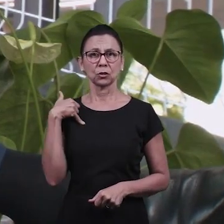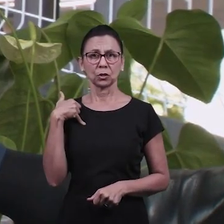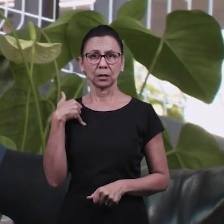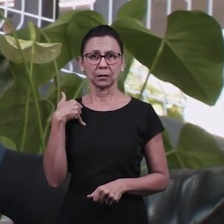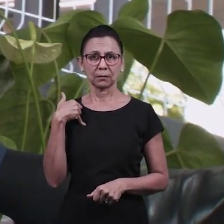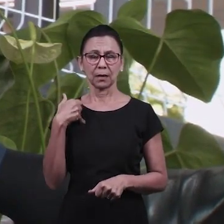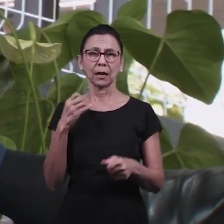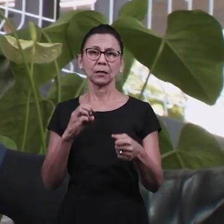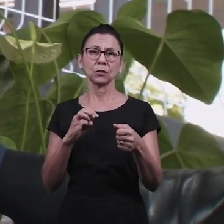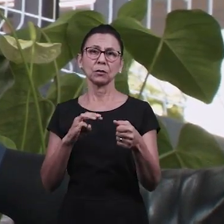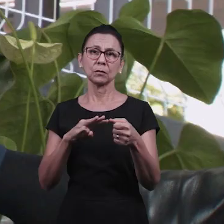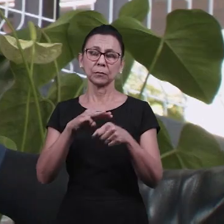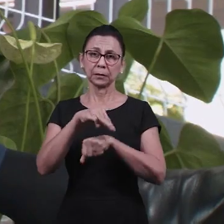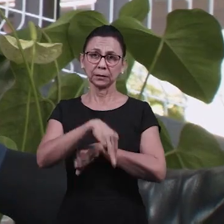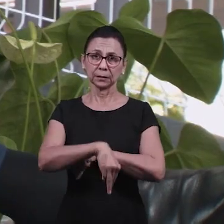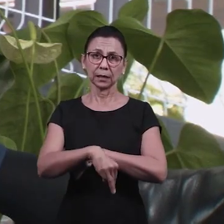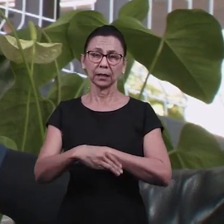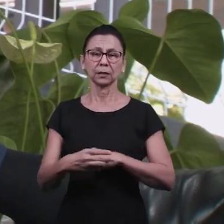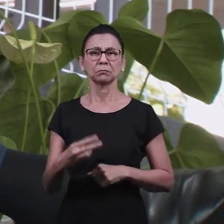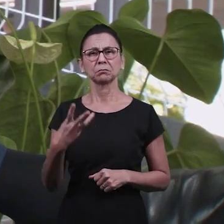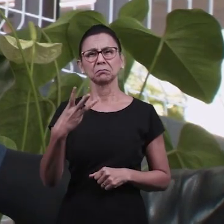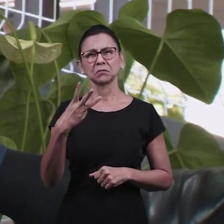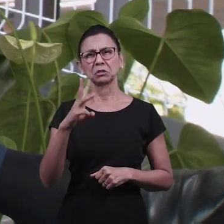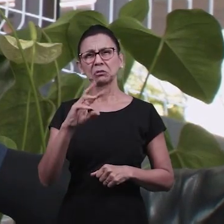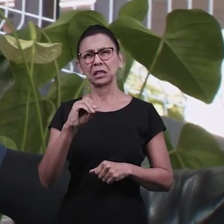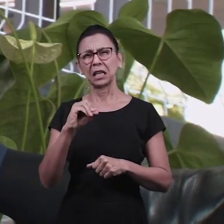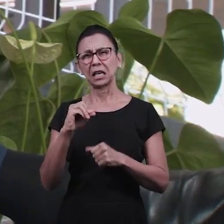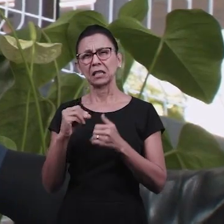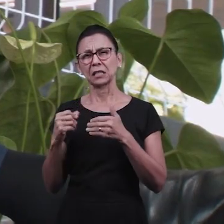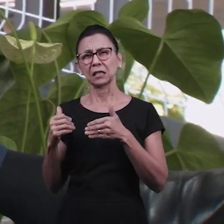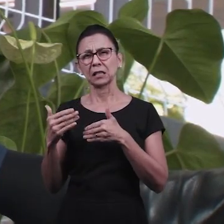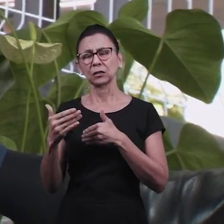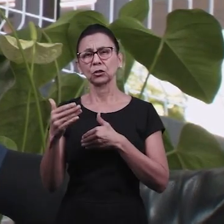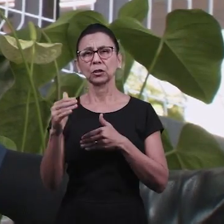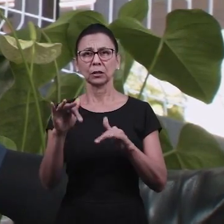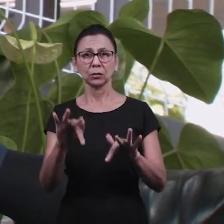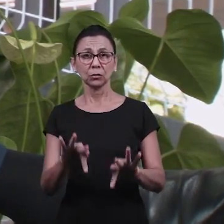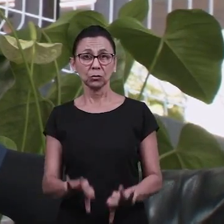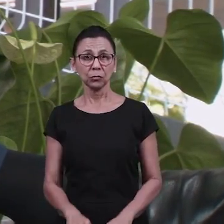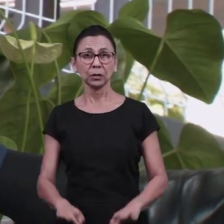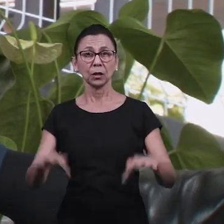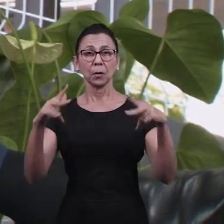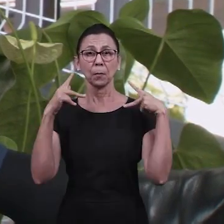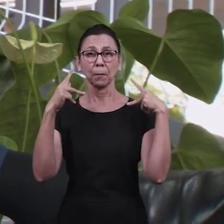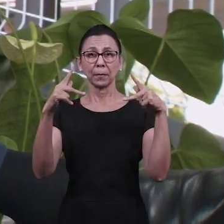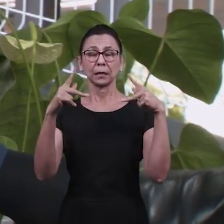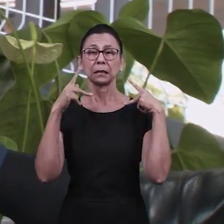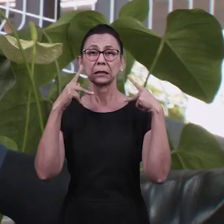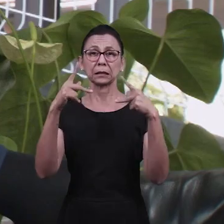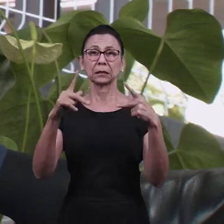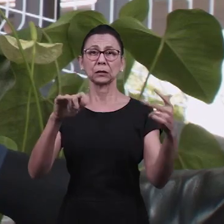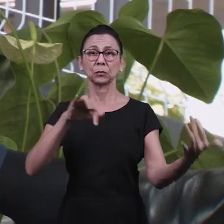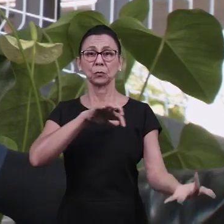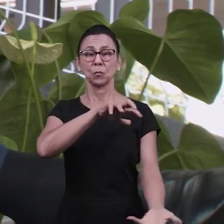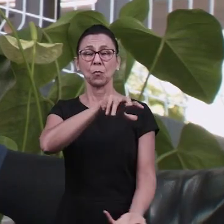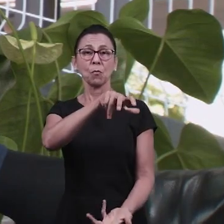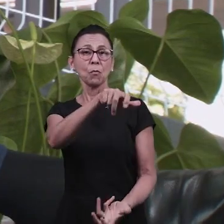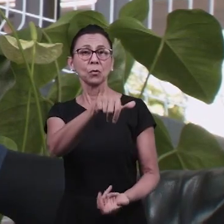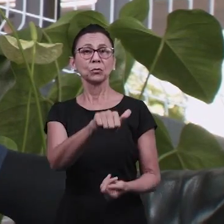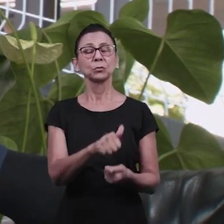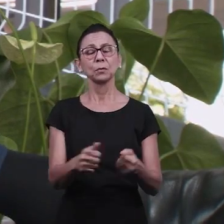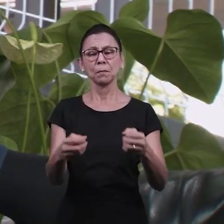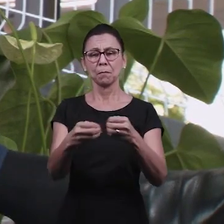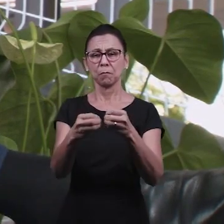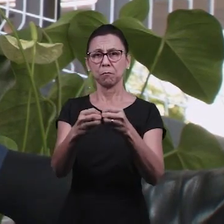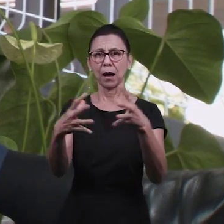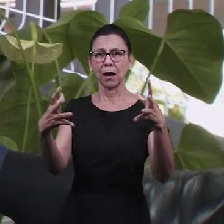par la réalisation de son ministère, quand il a marché pour tout Israël, en prêchant à des foules et opérant des